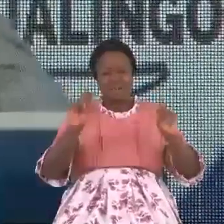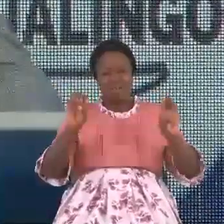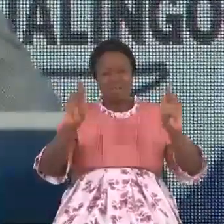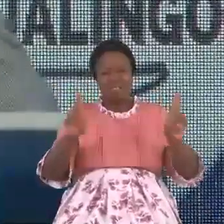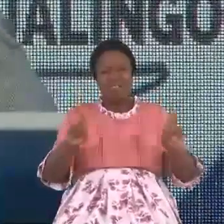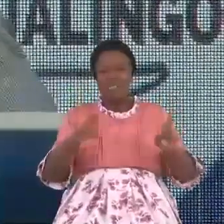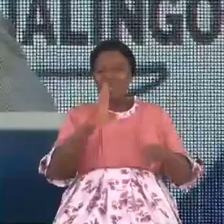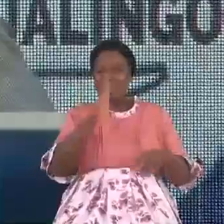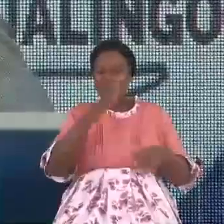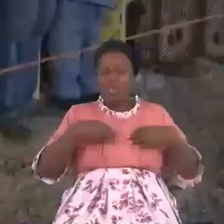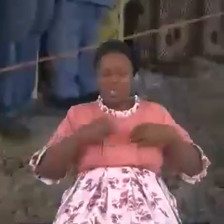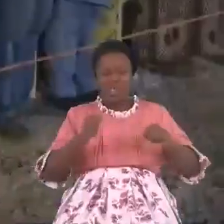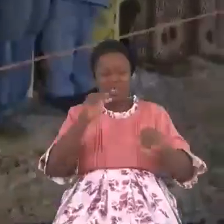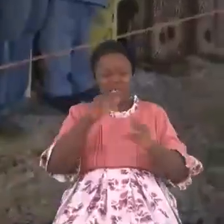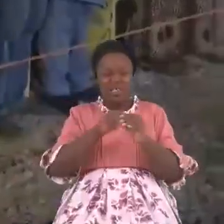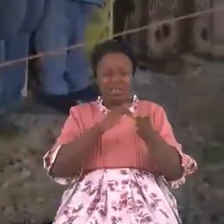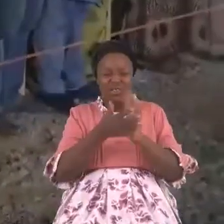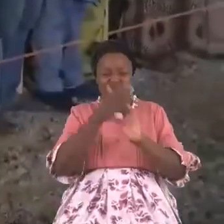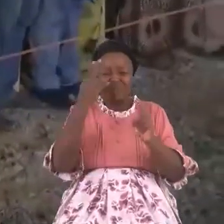Jizọs.